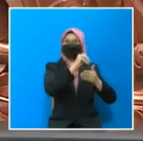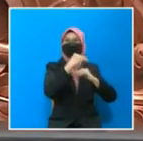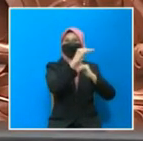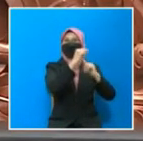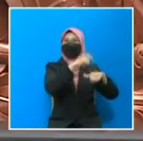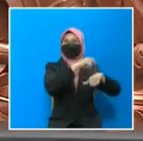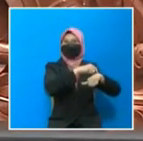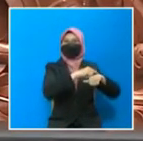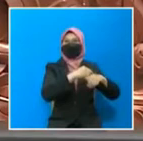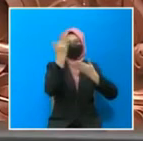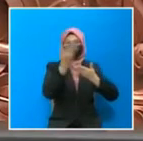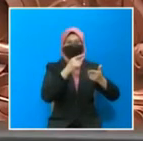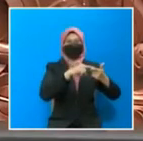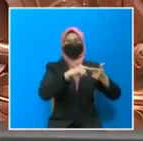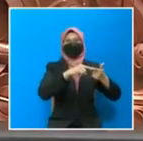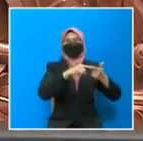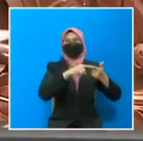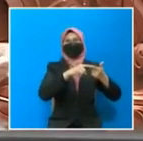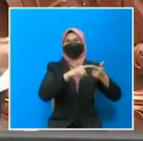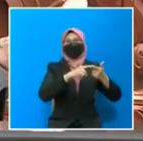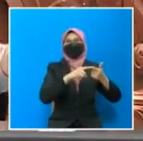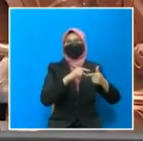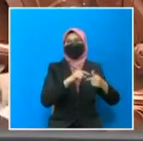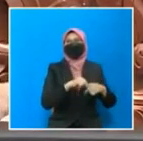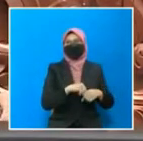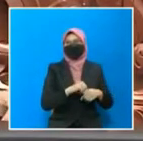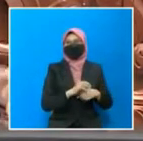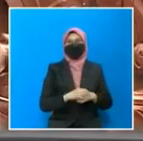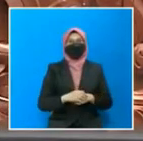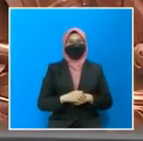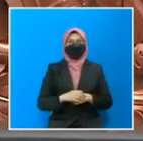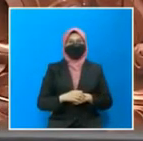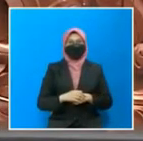akan jemput Yang Berhormat Pekan. Silakan.